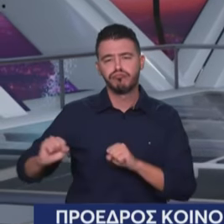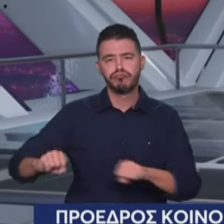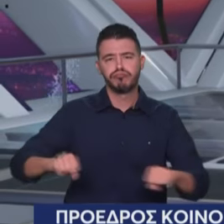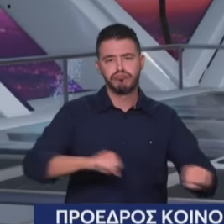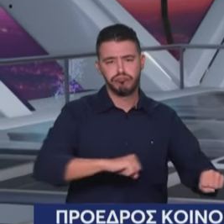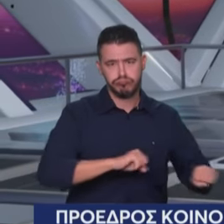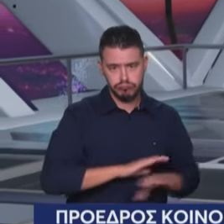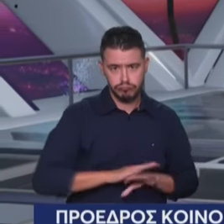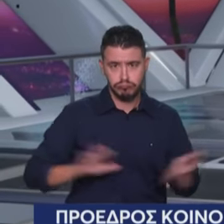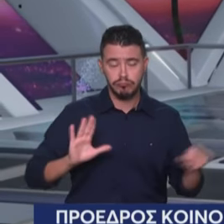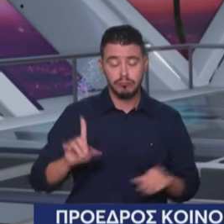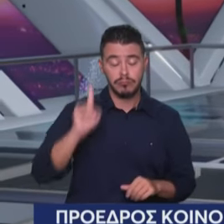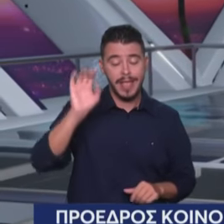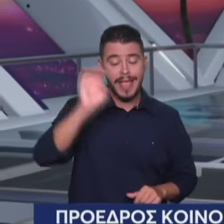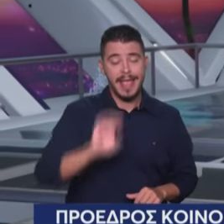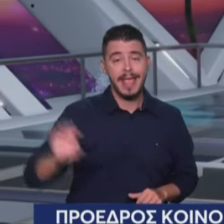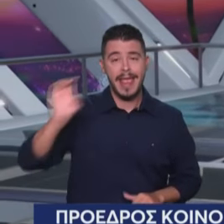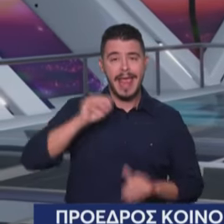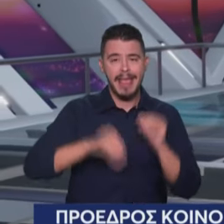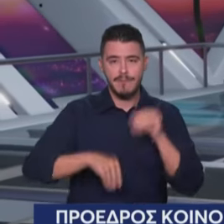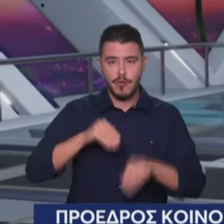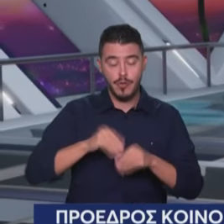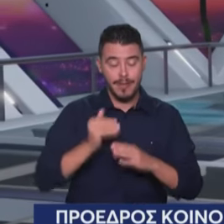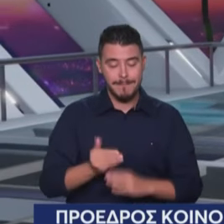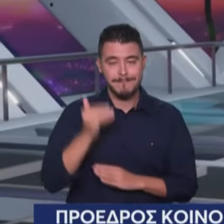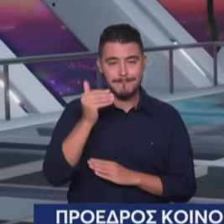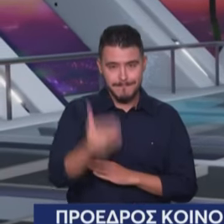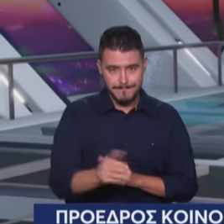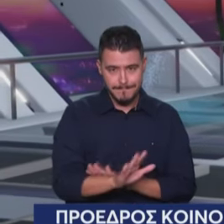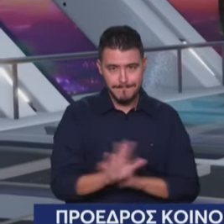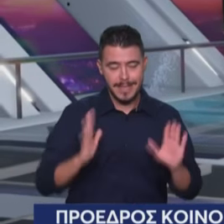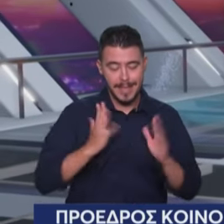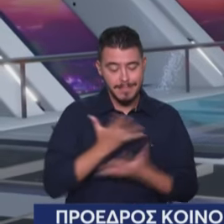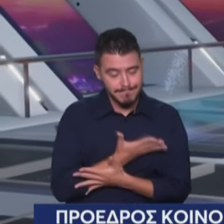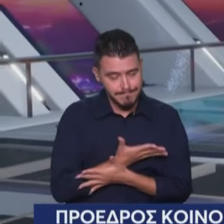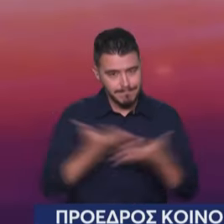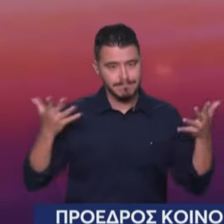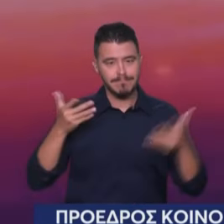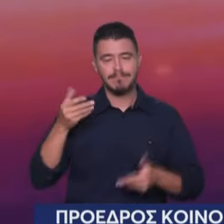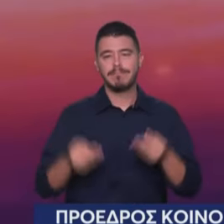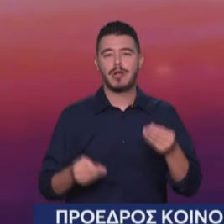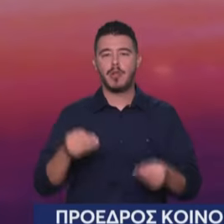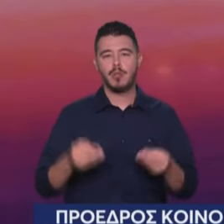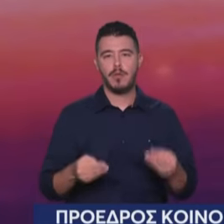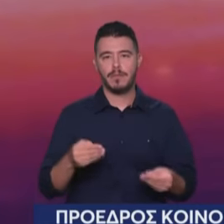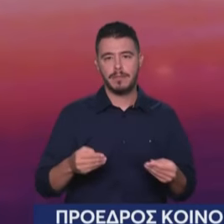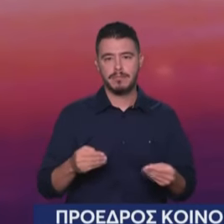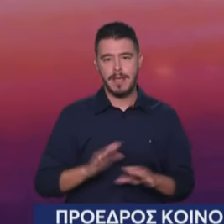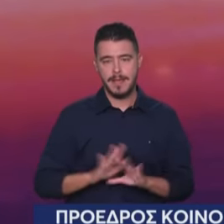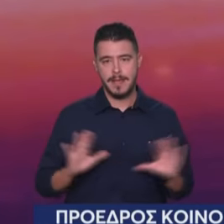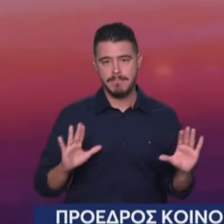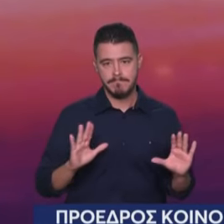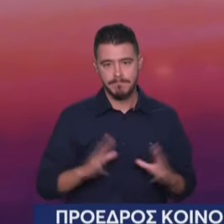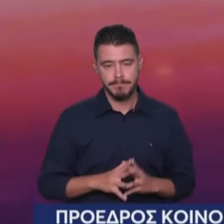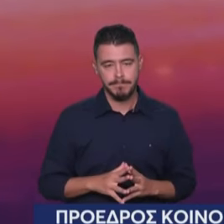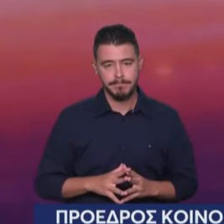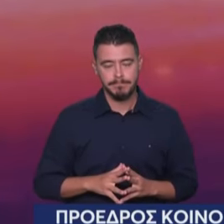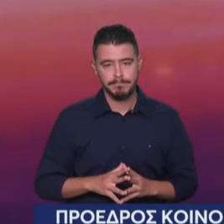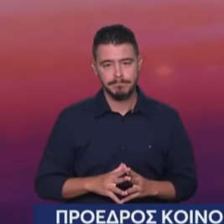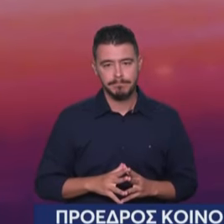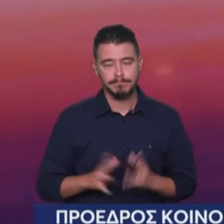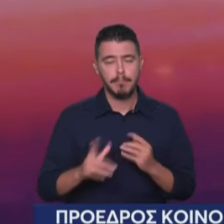ευρωεκλογές. Δηλαδή, μπήκαμε σε ένα κύκλο εξωστρέφειας, τον οποίο δεν θα έπρεπε να έχουμε υποστεί. Άρα, και υπομείνει. Συγγνώμη.